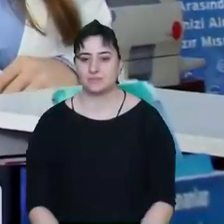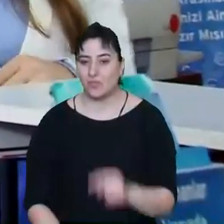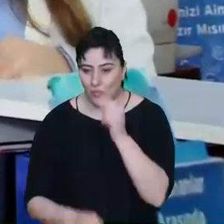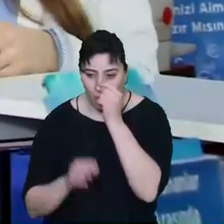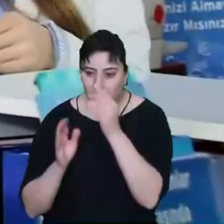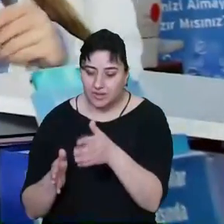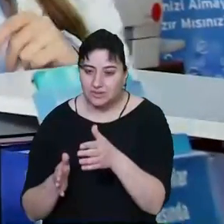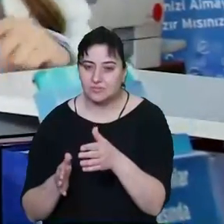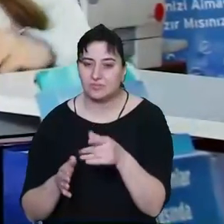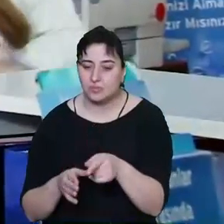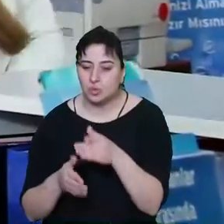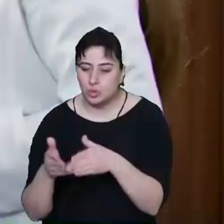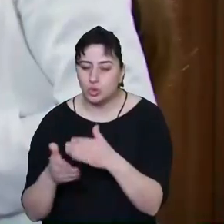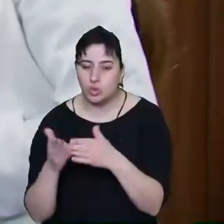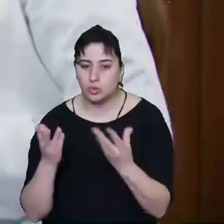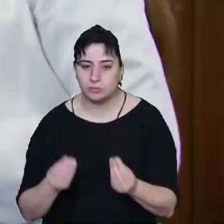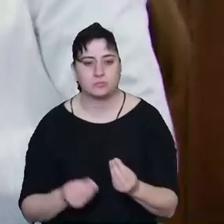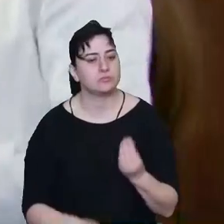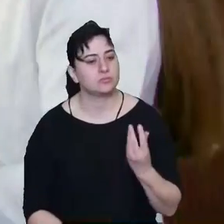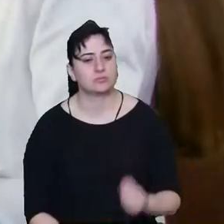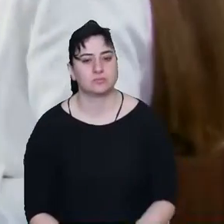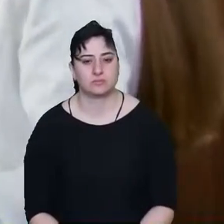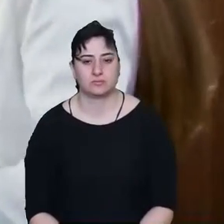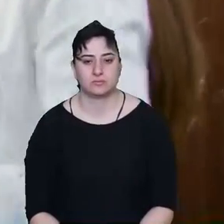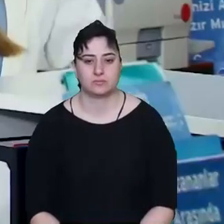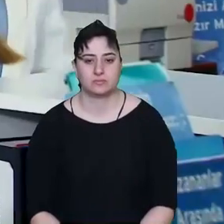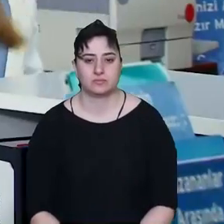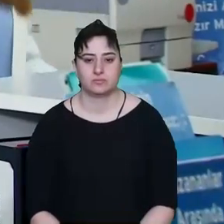Kolay gelsin Nurhancığım. Şunu bozar mısın? Sağ ol canım, tabii ki.